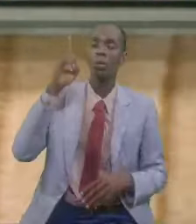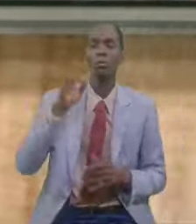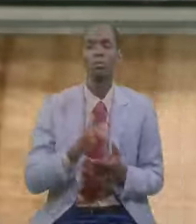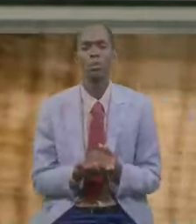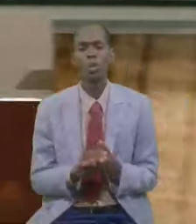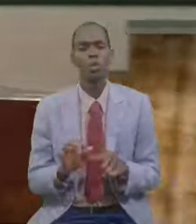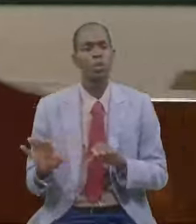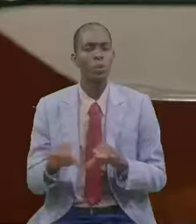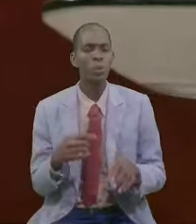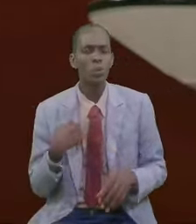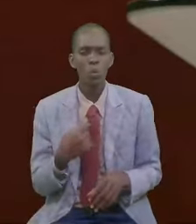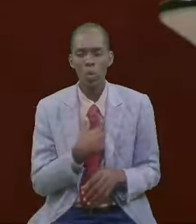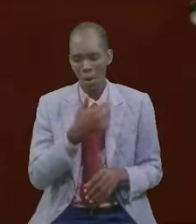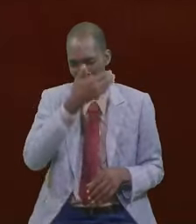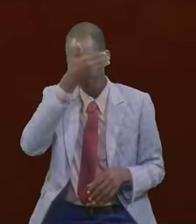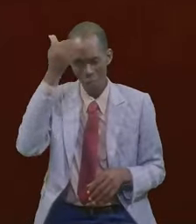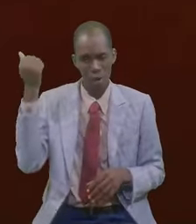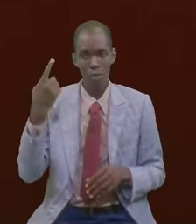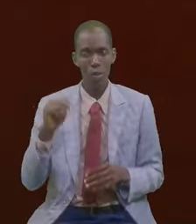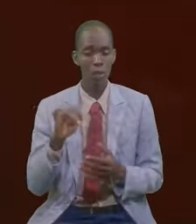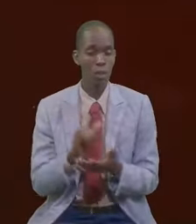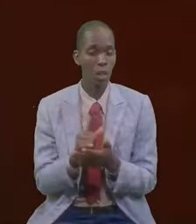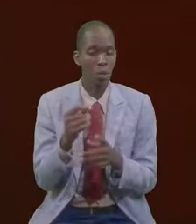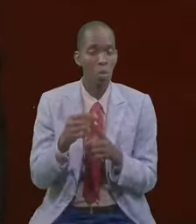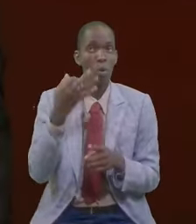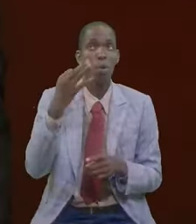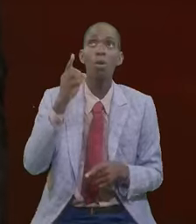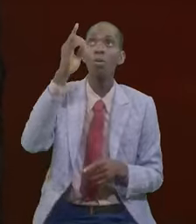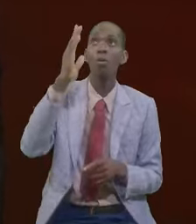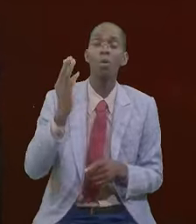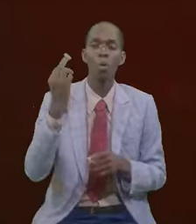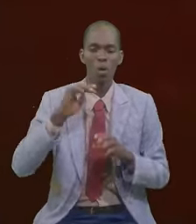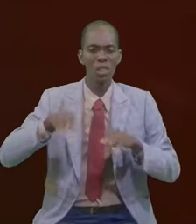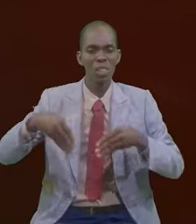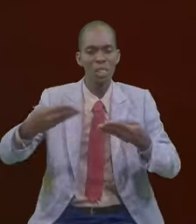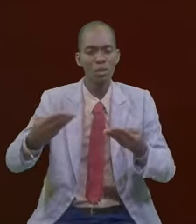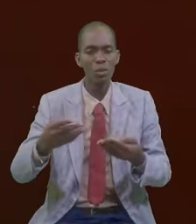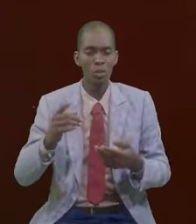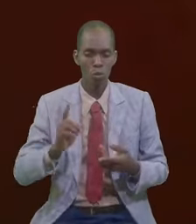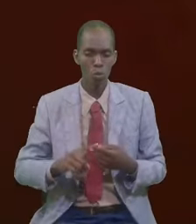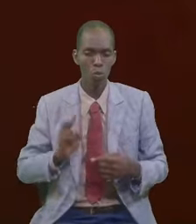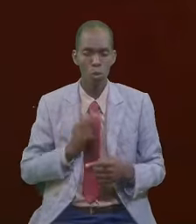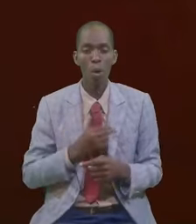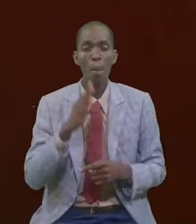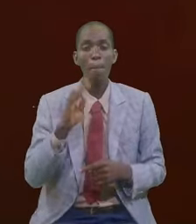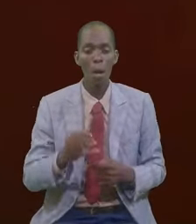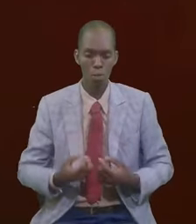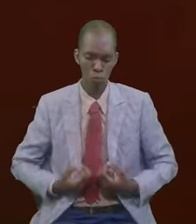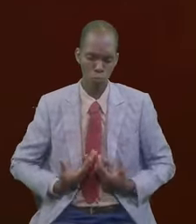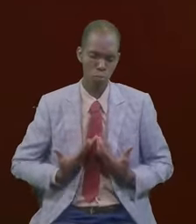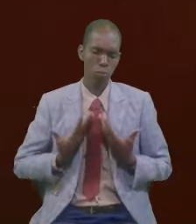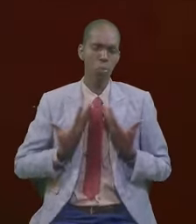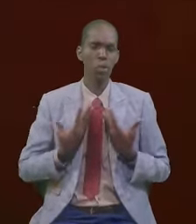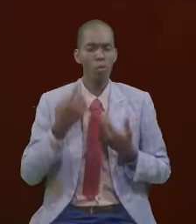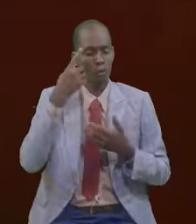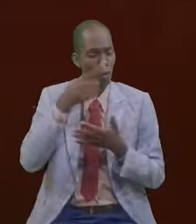nous oublions que la parole de Dieu nous est donnée par inspiration pour la